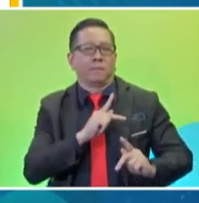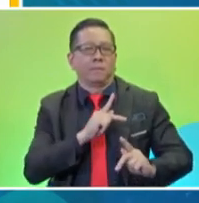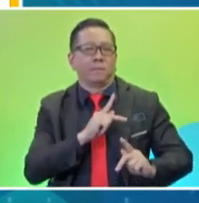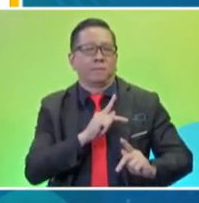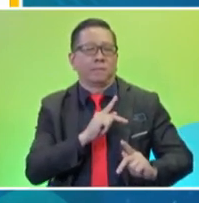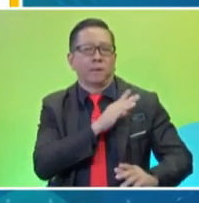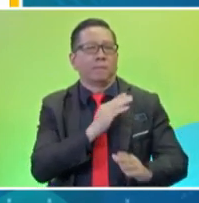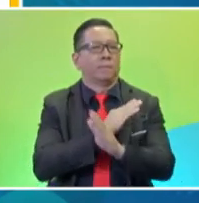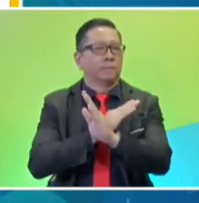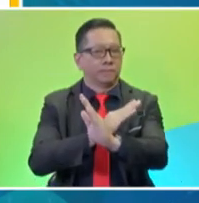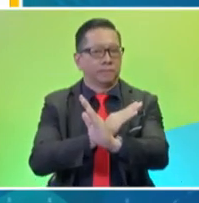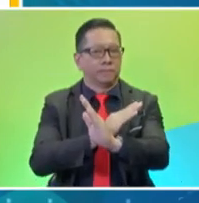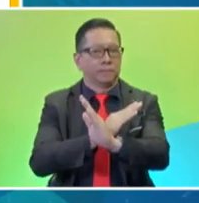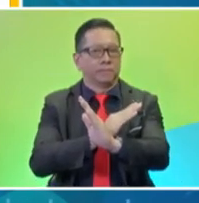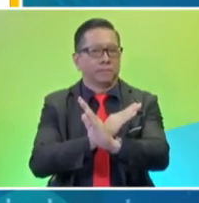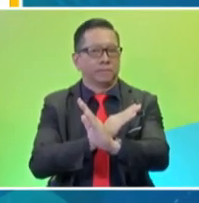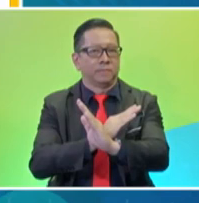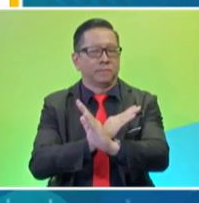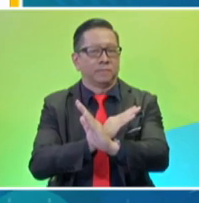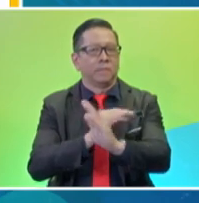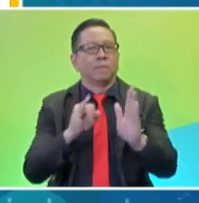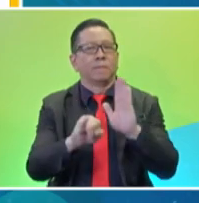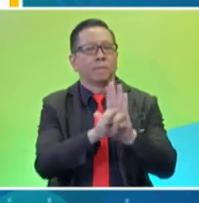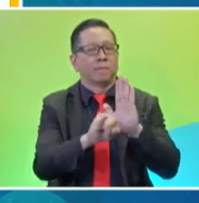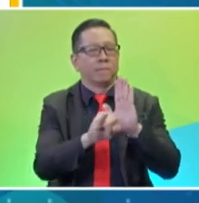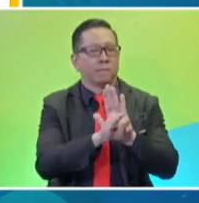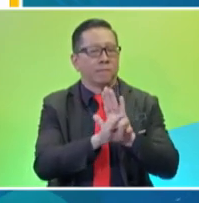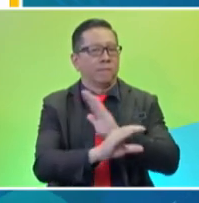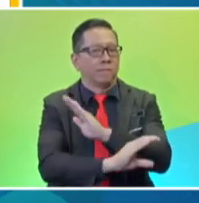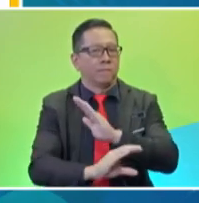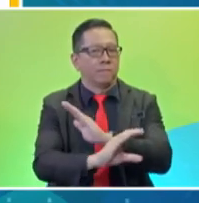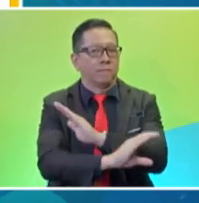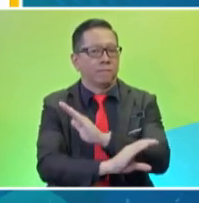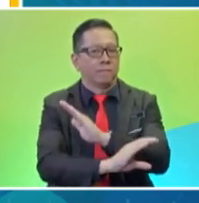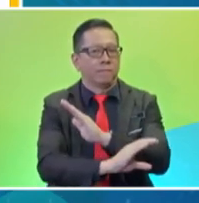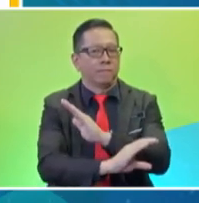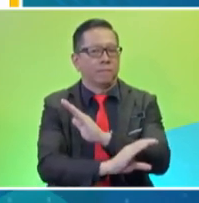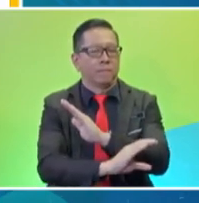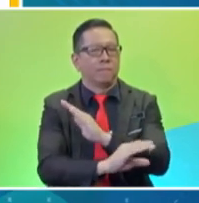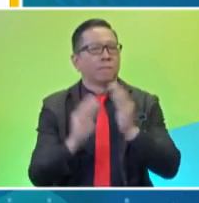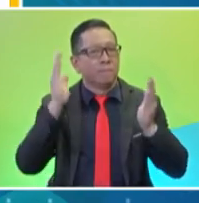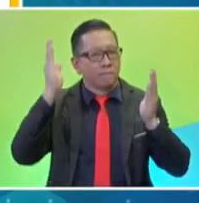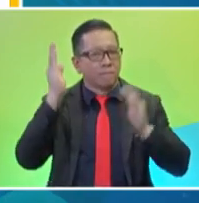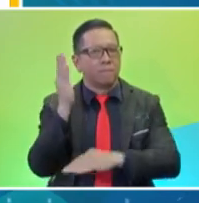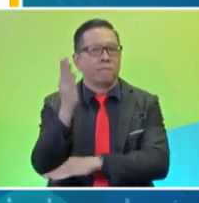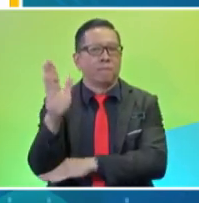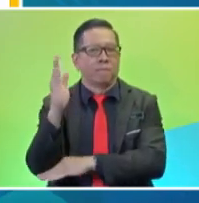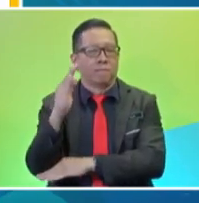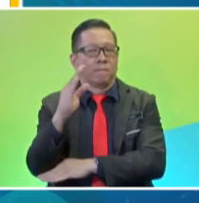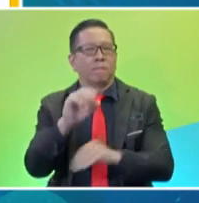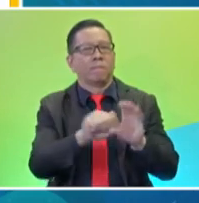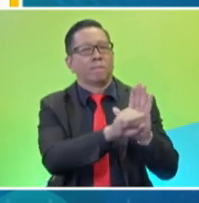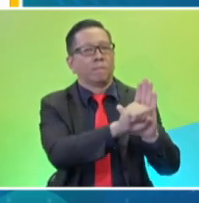mempertahankan Marwah bangsa agama dan Ibu Pertiwi bendera juga merupakan simbol